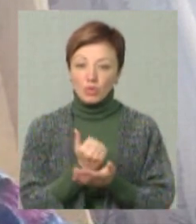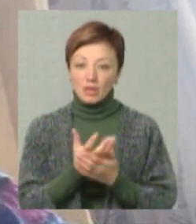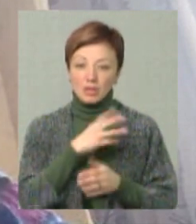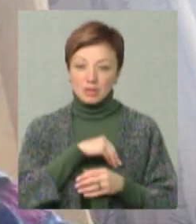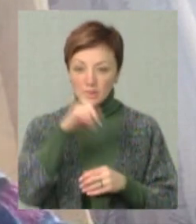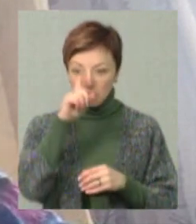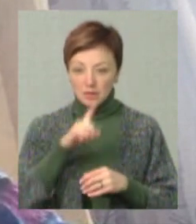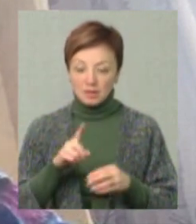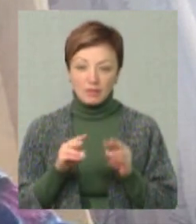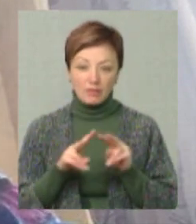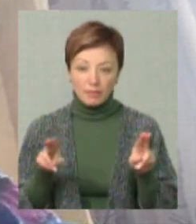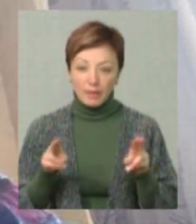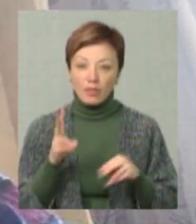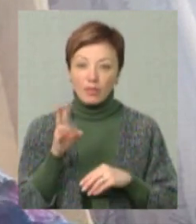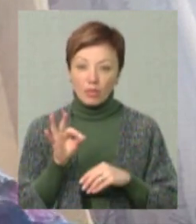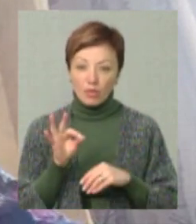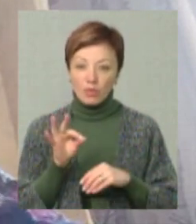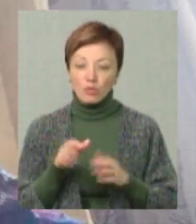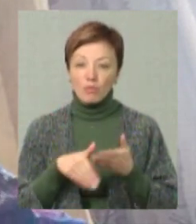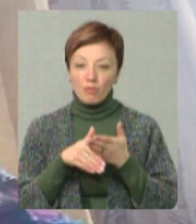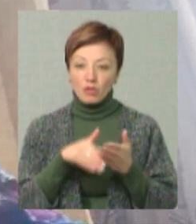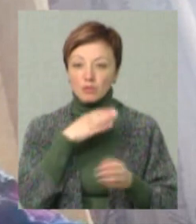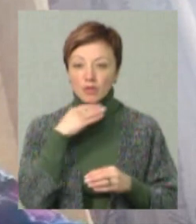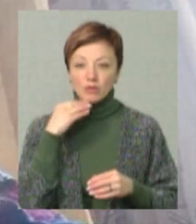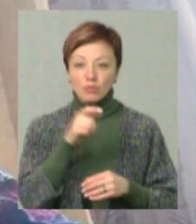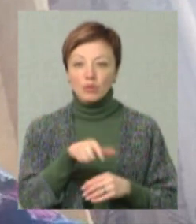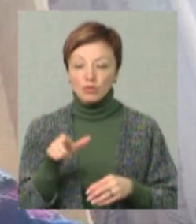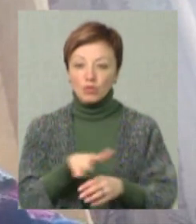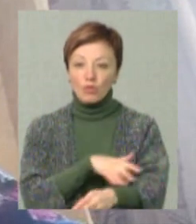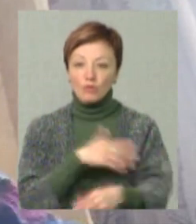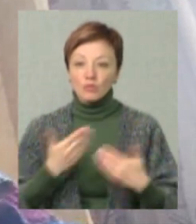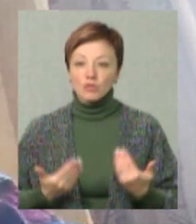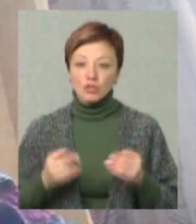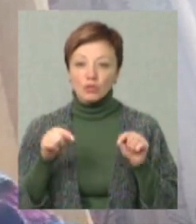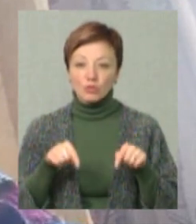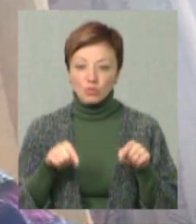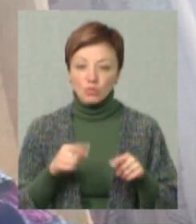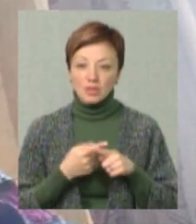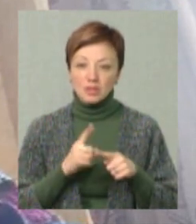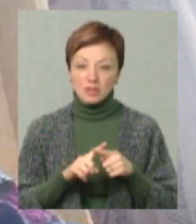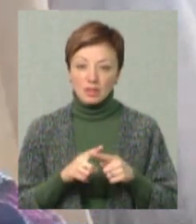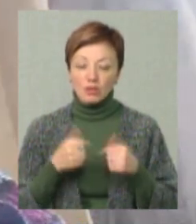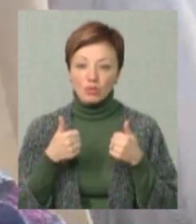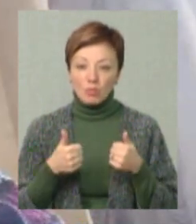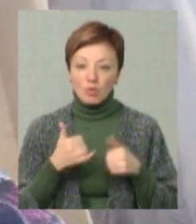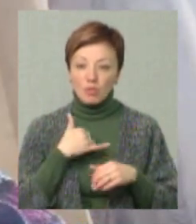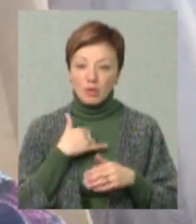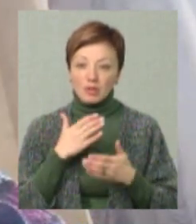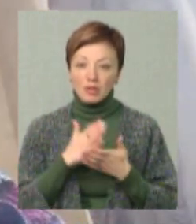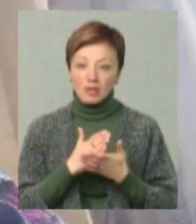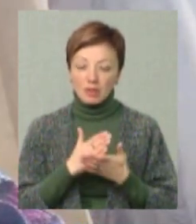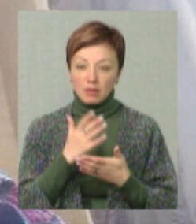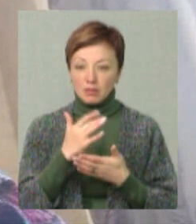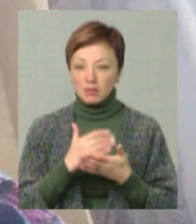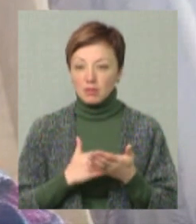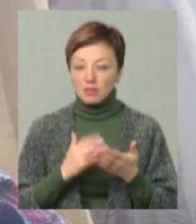дохід за місяць буде той самий, але він допоможе багатьом людям довше пожити тут. І це є добре, бо в мене є